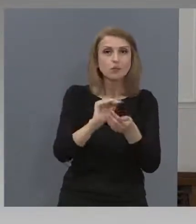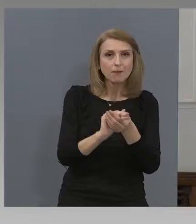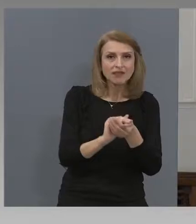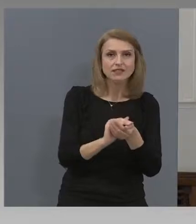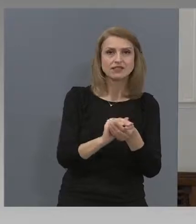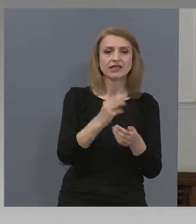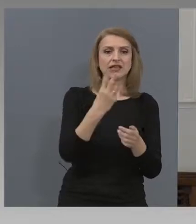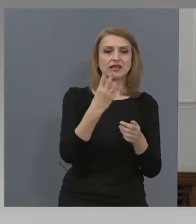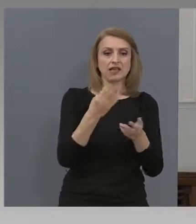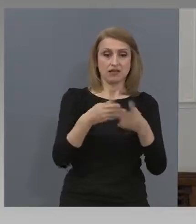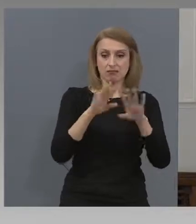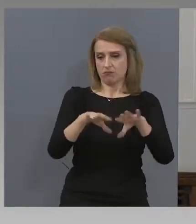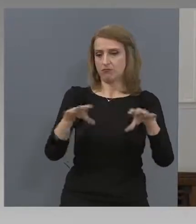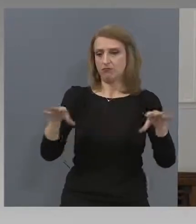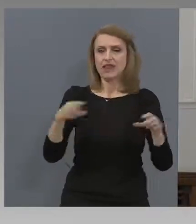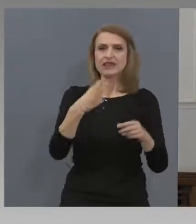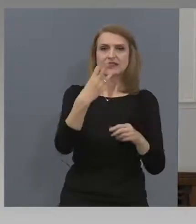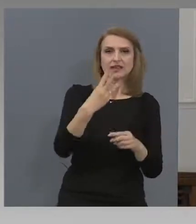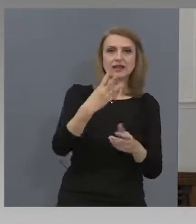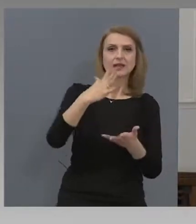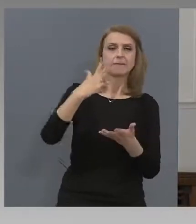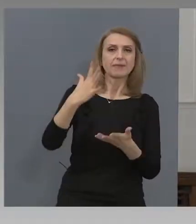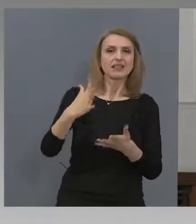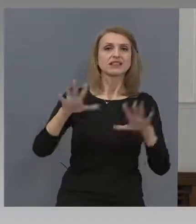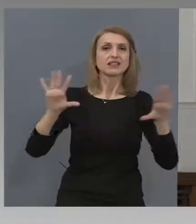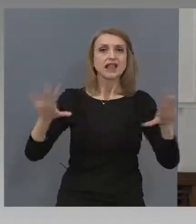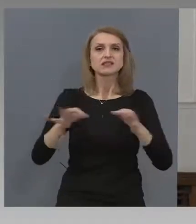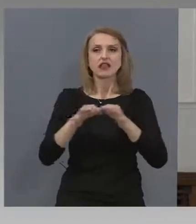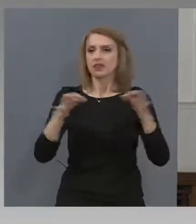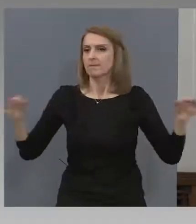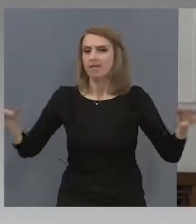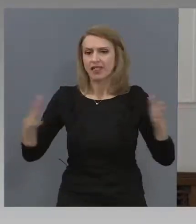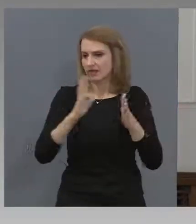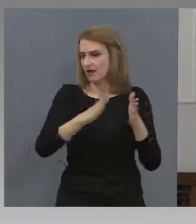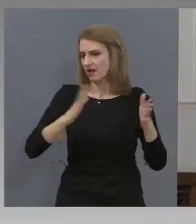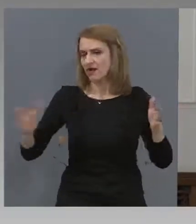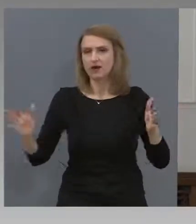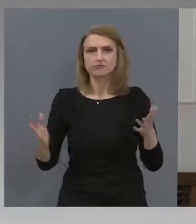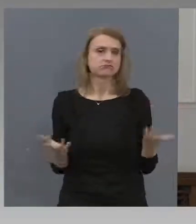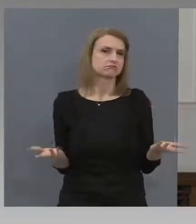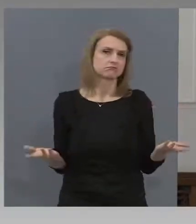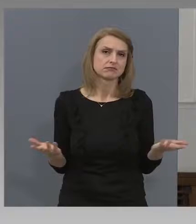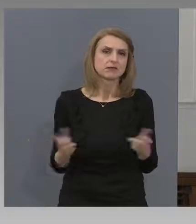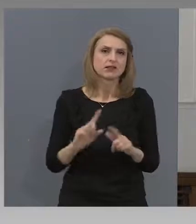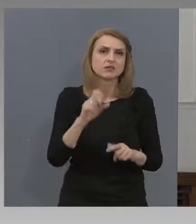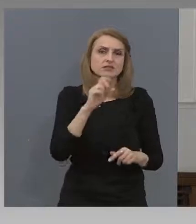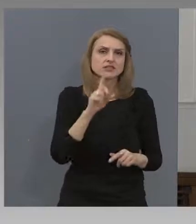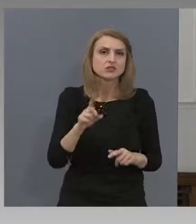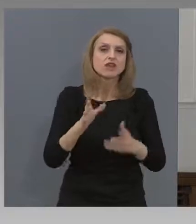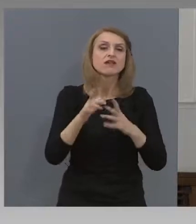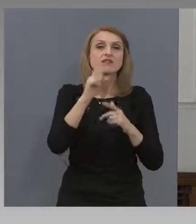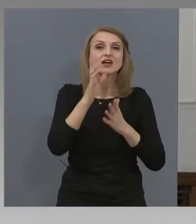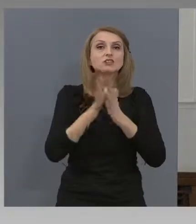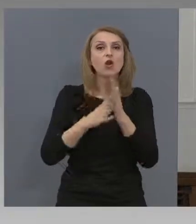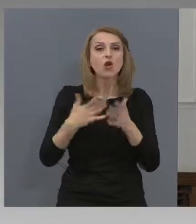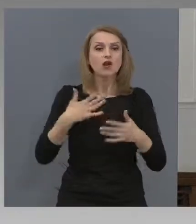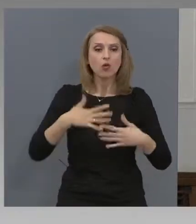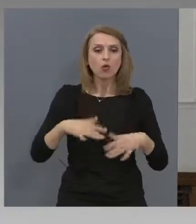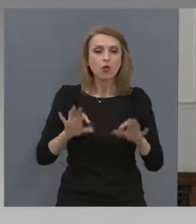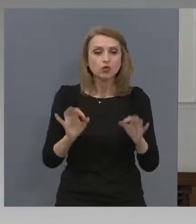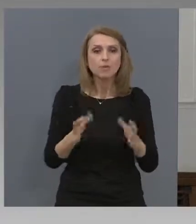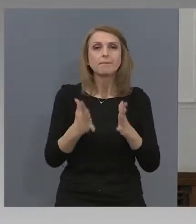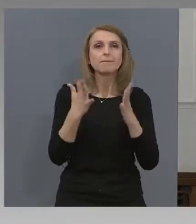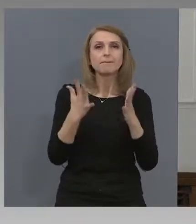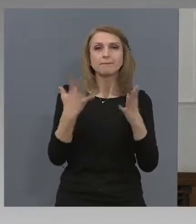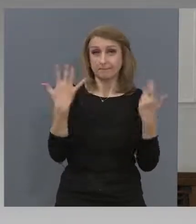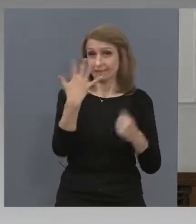метра, а ако 2 метра са достатъчни клиентите през целия ден да го намират и да се взимат спокойно, това, че е на 5